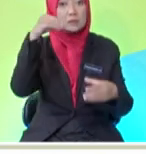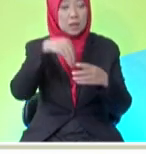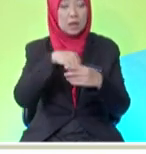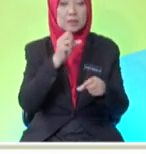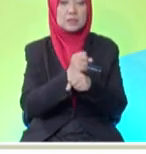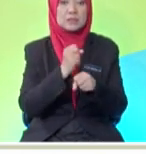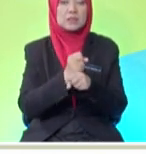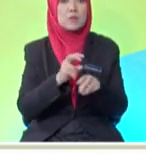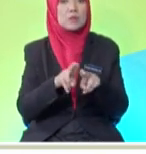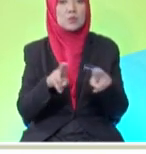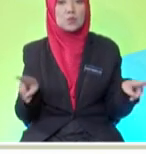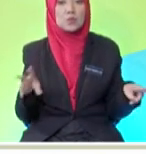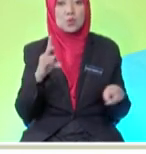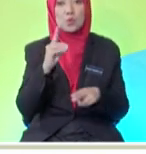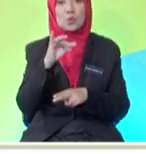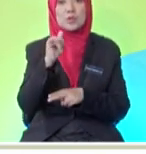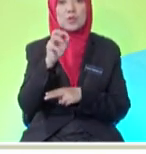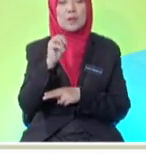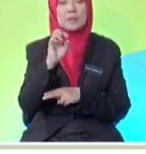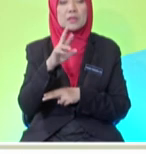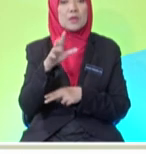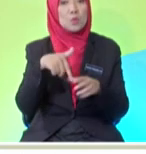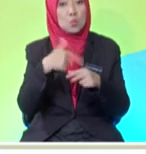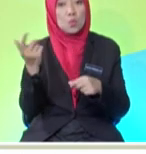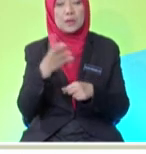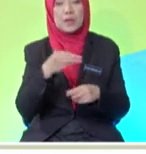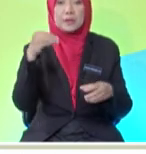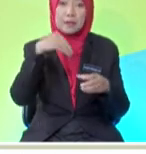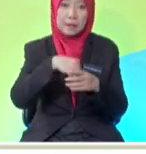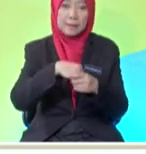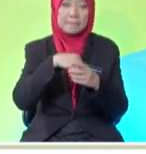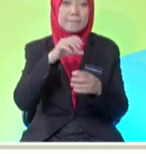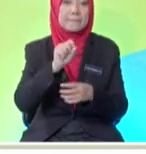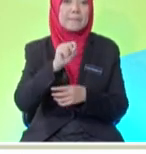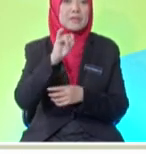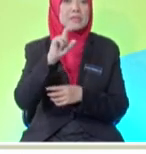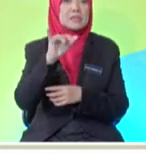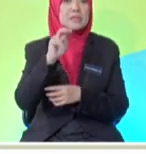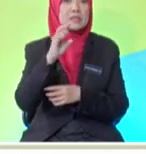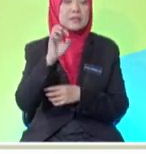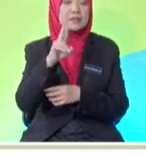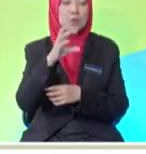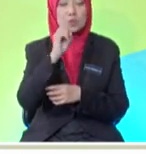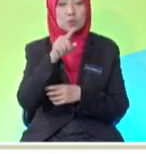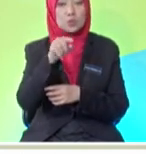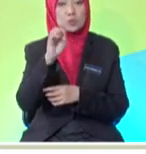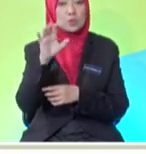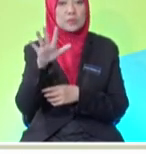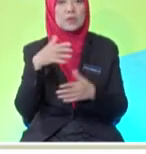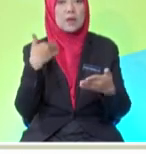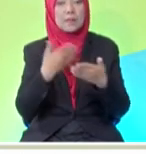serta mengukur diameter luar dan diameter dalam silinder pada ketepatan kosong-05 hingga